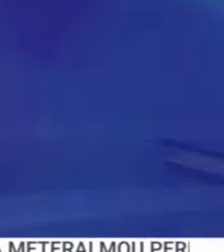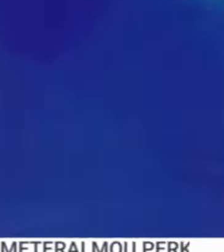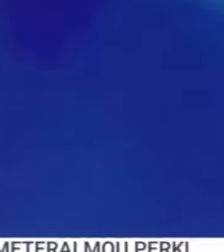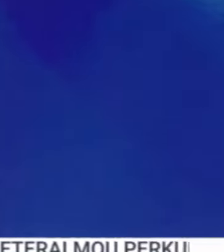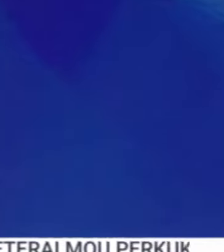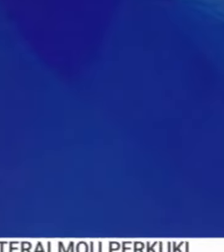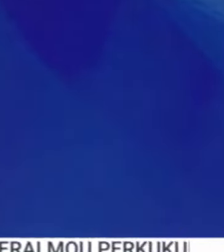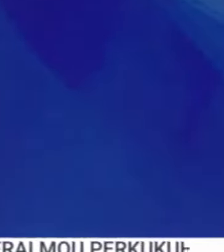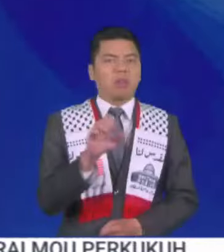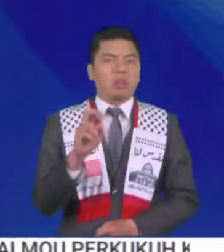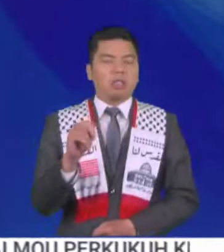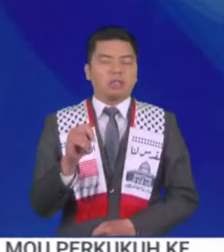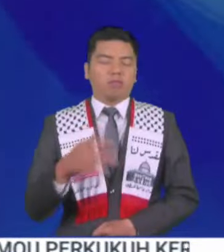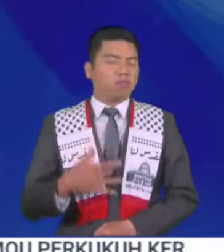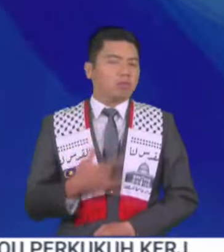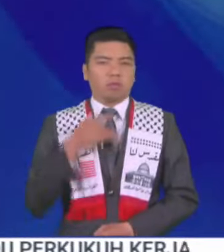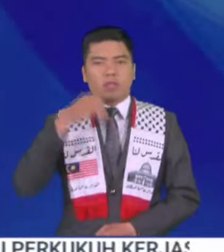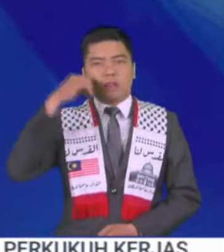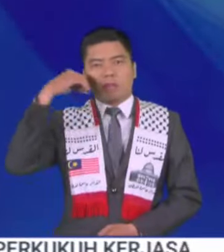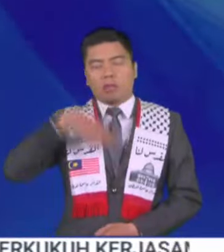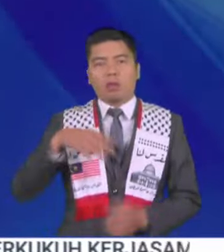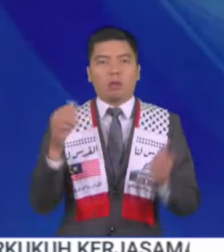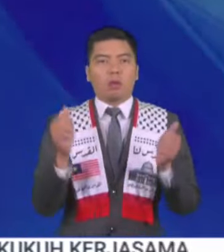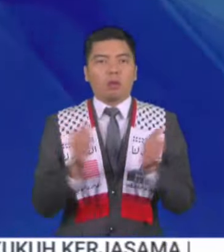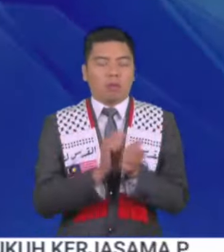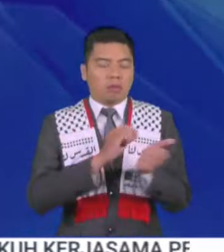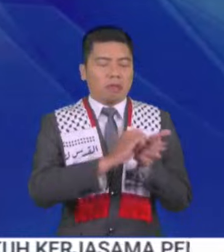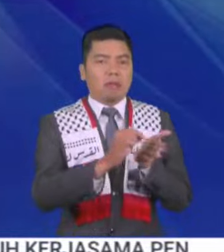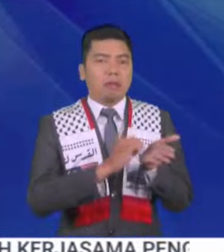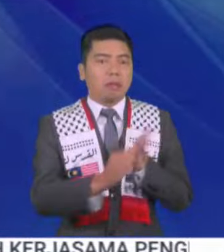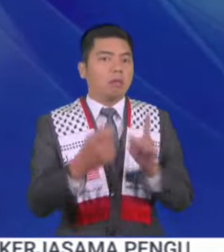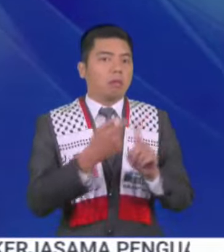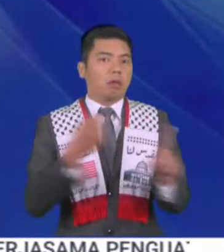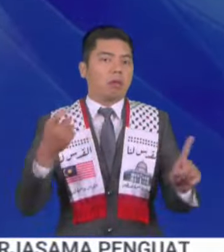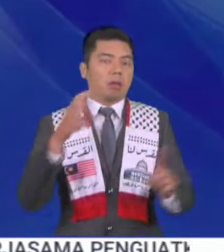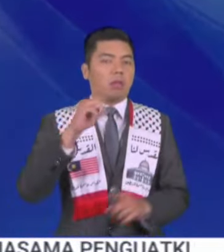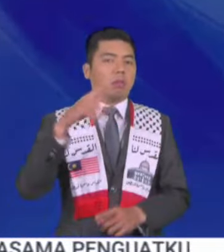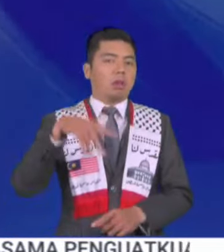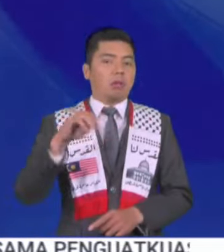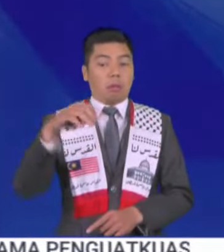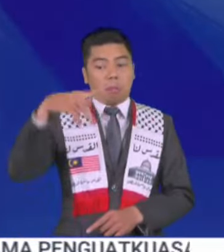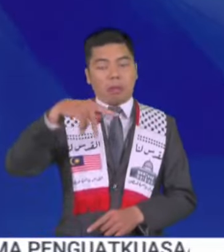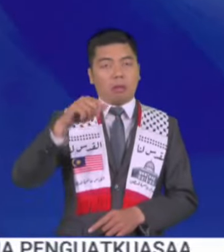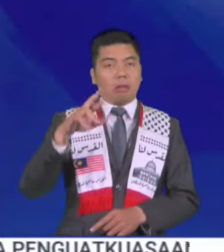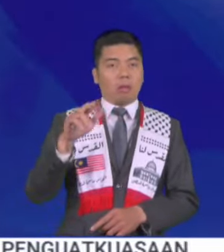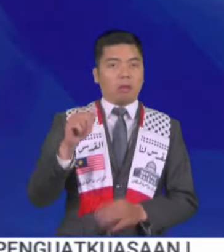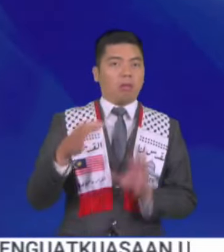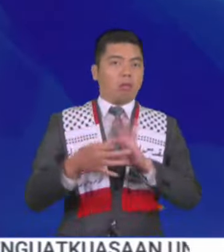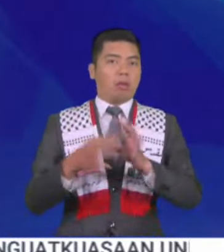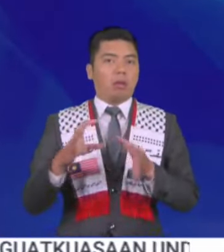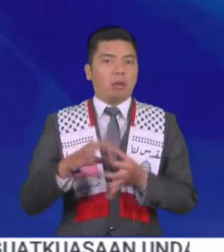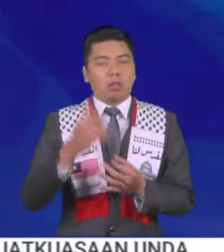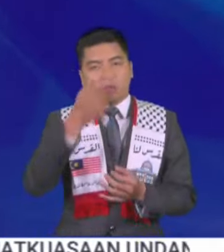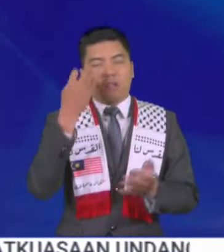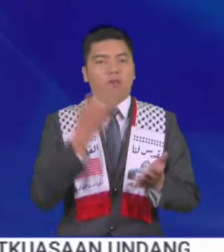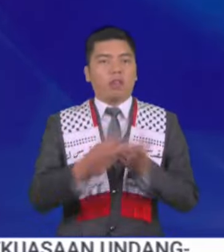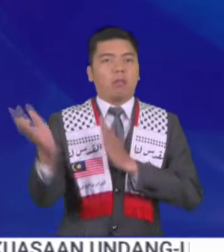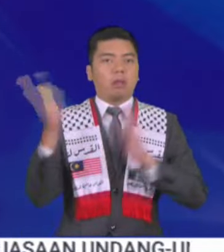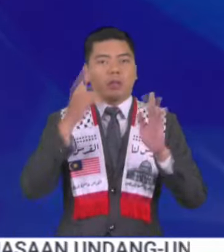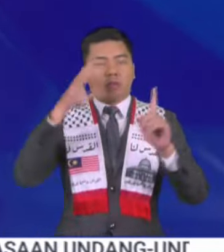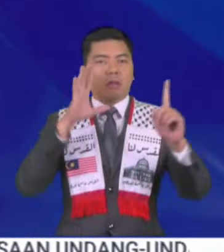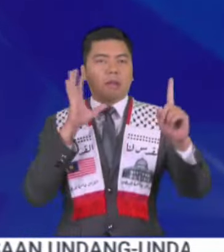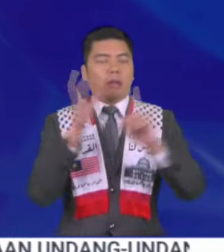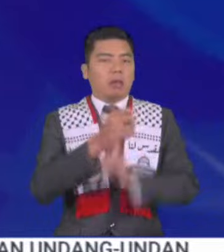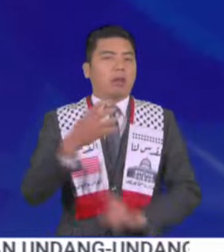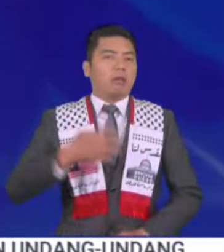Majlis Sukan Negara MSN ternyata kesal dengan kenyataan dikeluarkan Majlis Paralimpik Malaysia MPM berhubung kegagalan kontinjen Malaysia